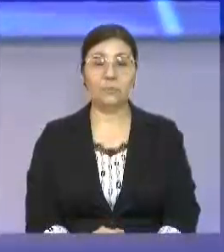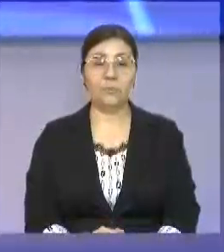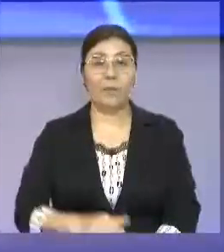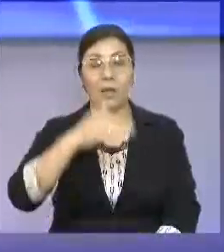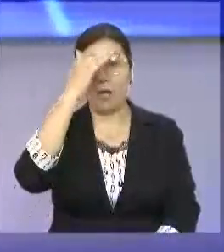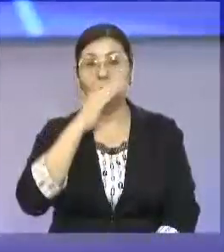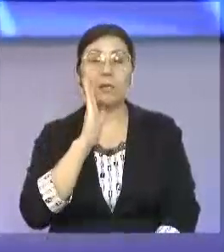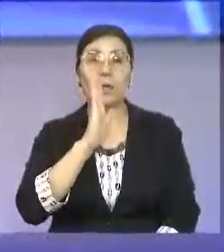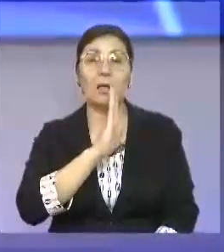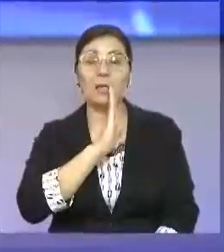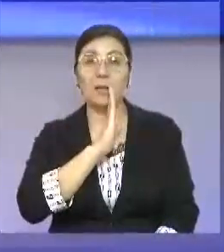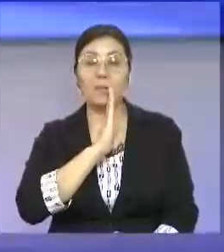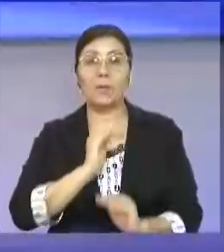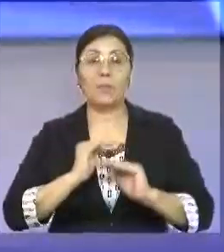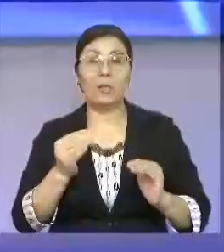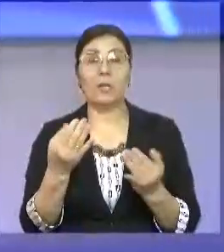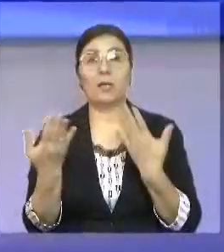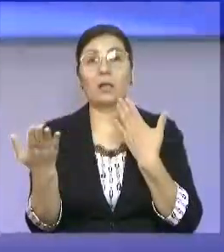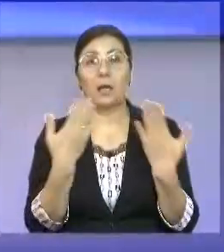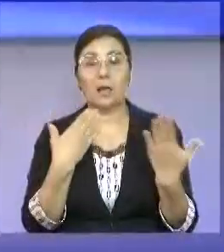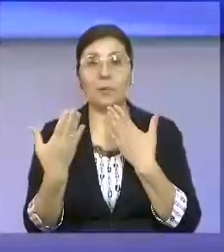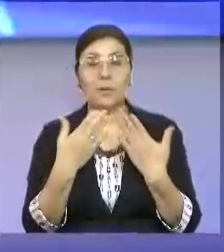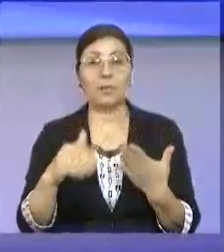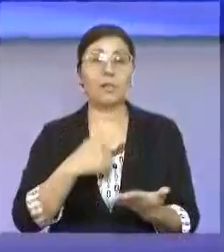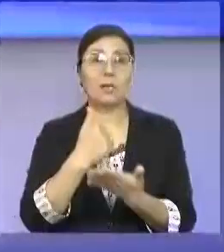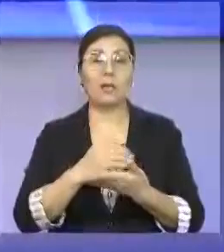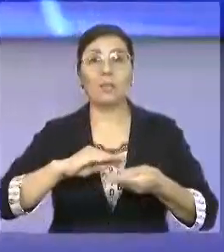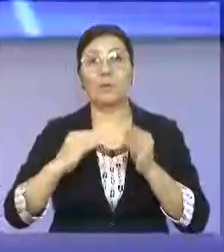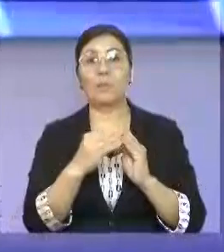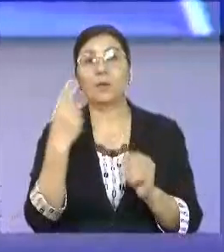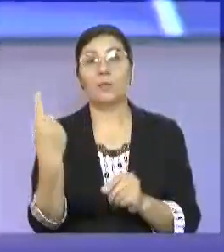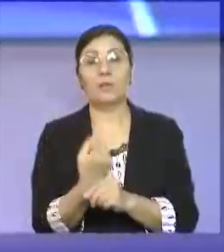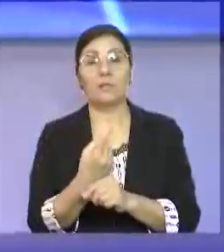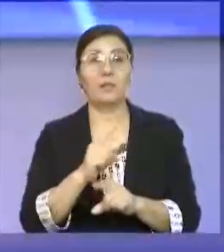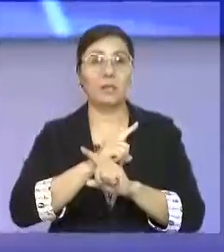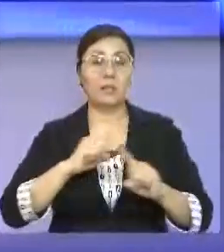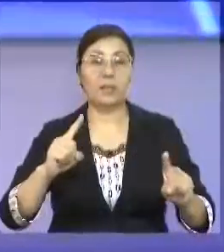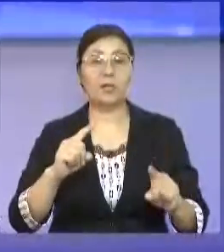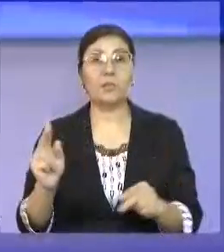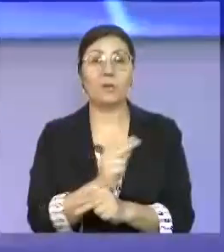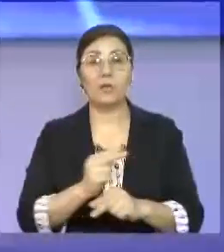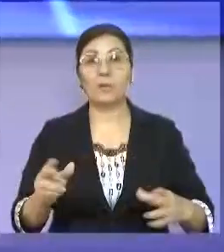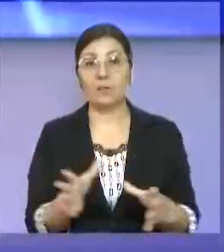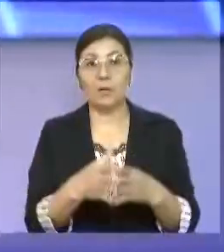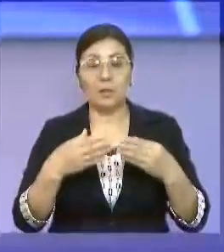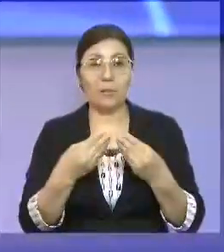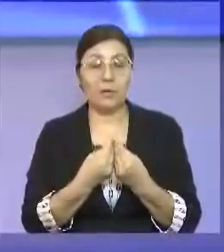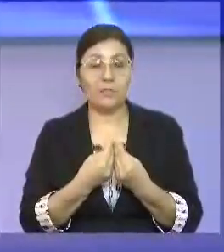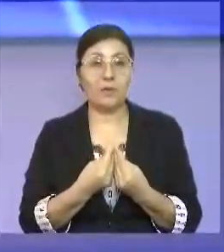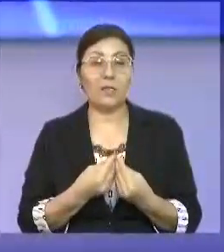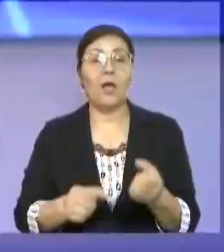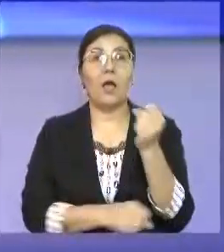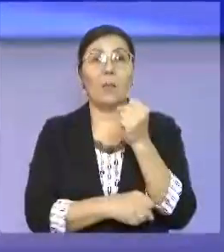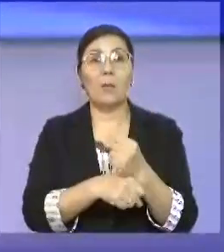Ата-ана мен бала қарым-қатынасы қоғамдағы өзекті тақырыптардың бірі. Әсіресе ерекше бала тәрбиелеп отырған отбасылар мамандардың